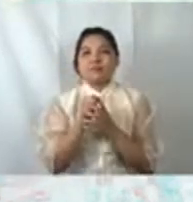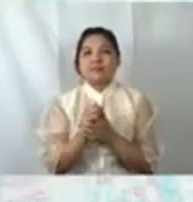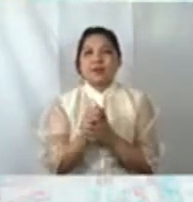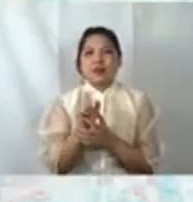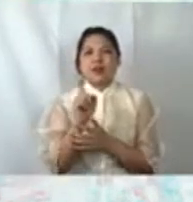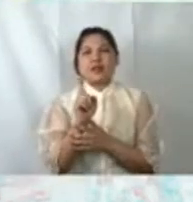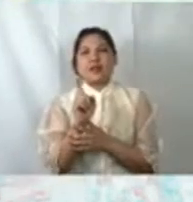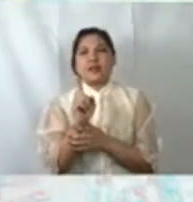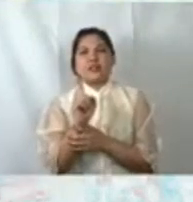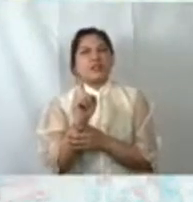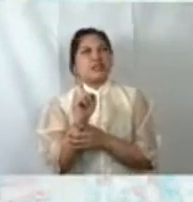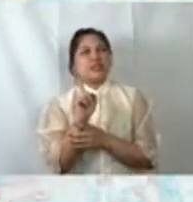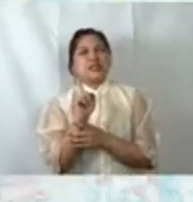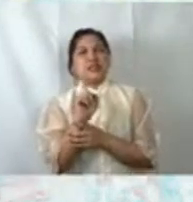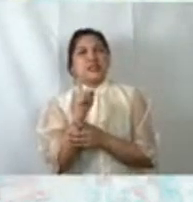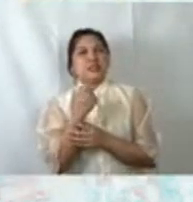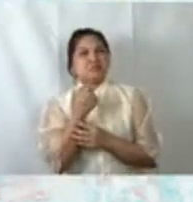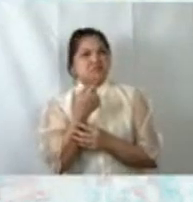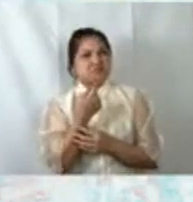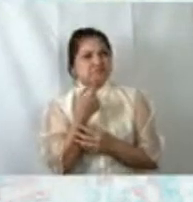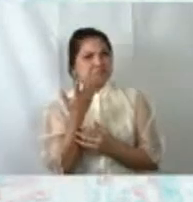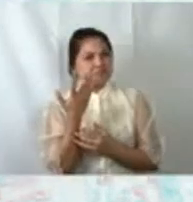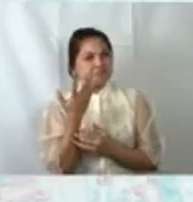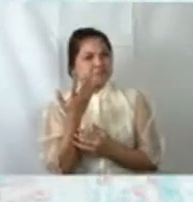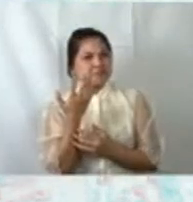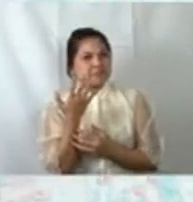12 ang tinatawag natin na